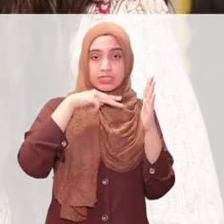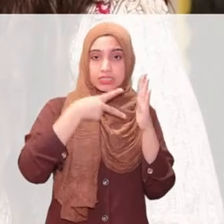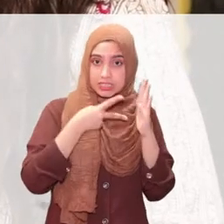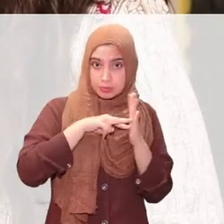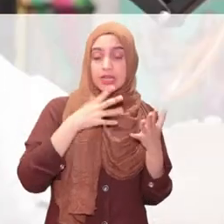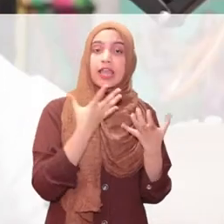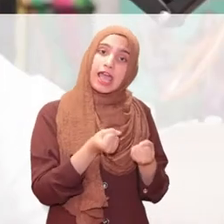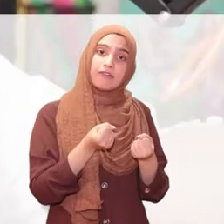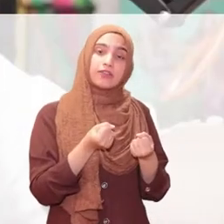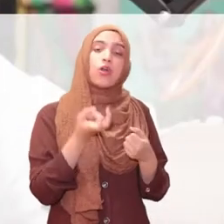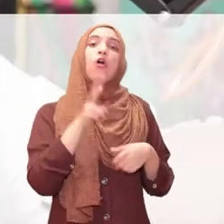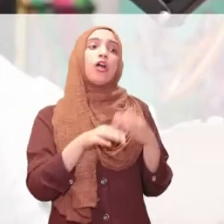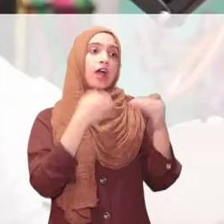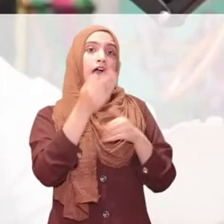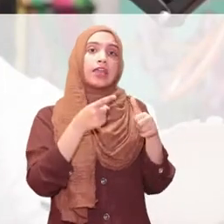धुंध